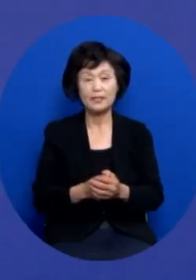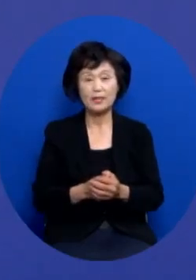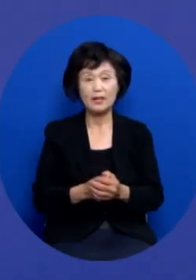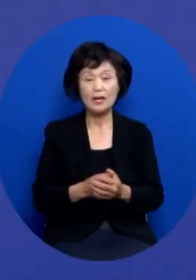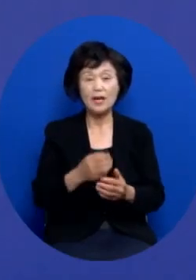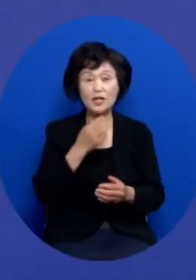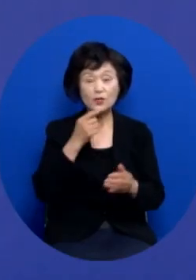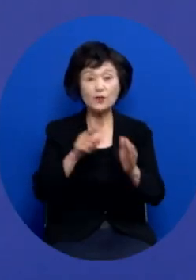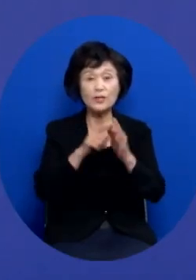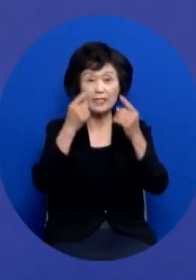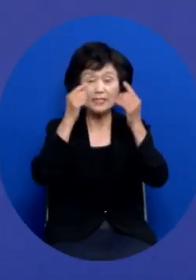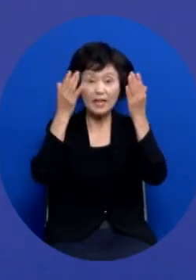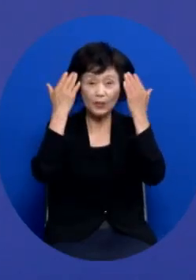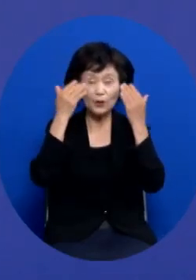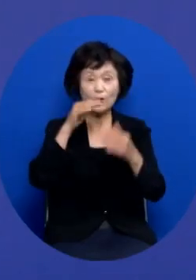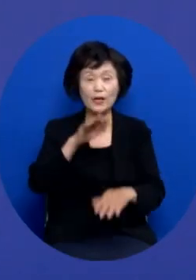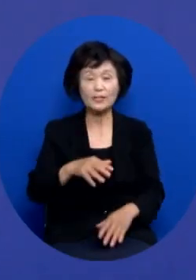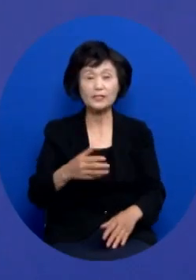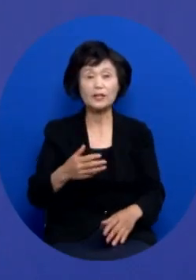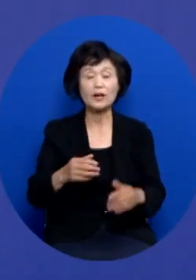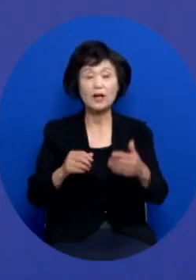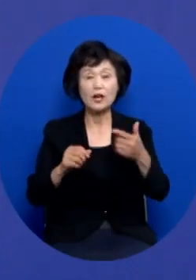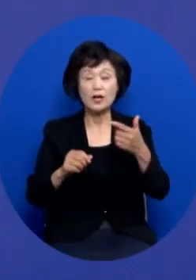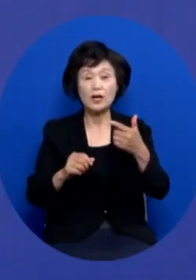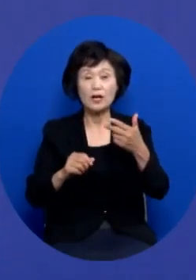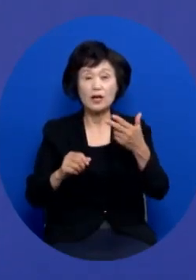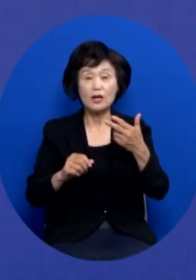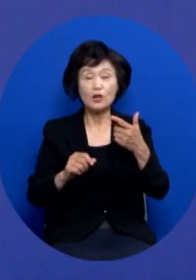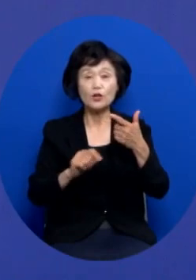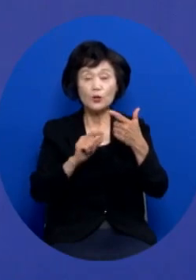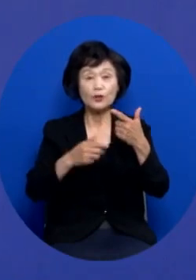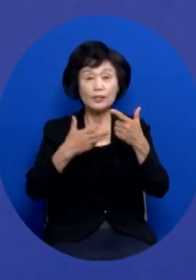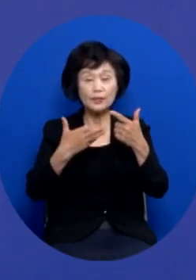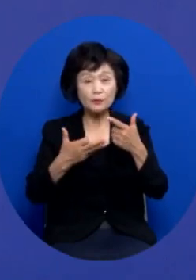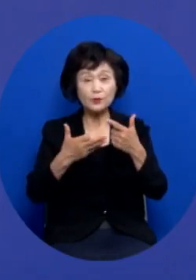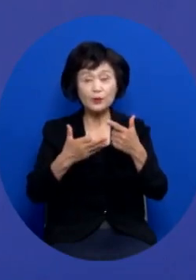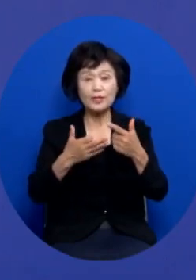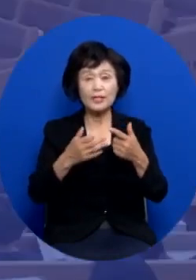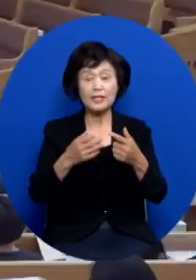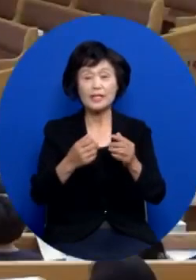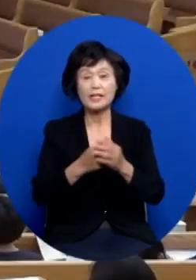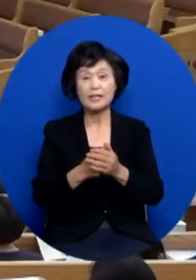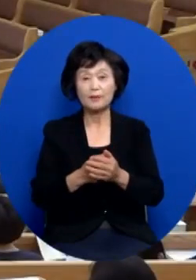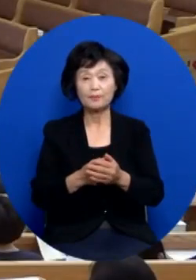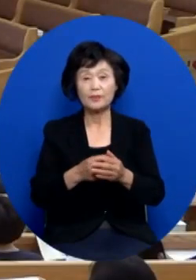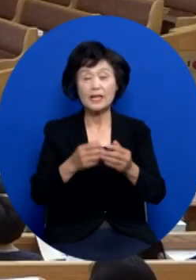서울신학대학교 전도폭발팀이 19일 신덕교회에서 홈커밍 데이를 진행했습니다.